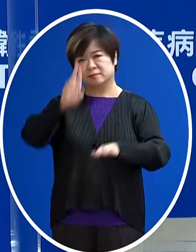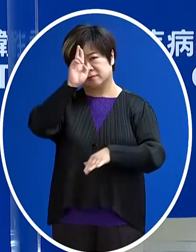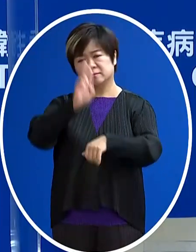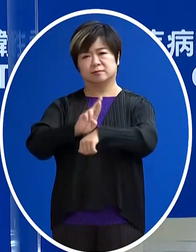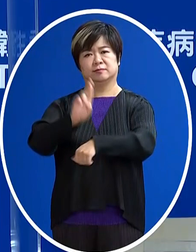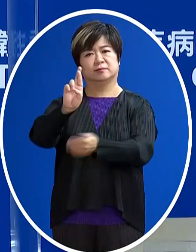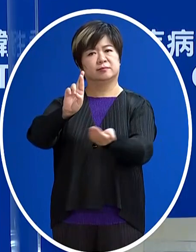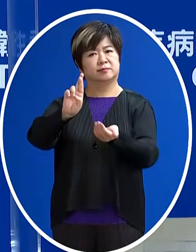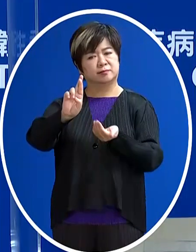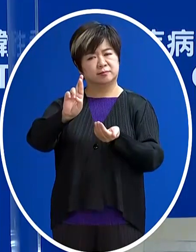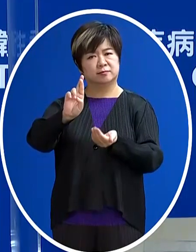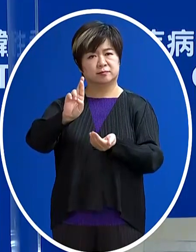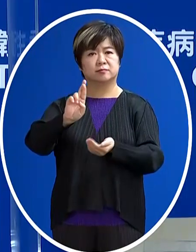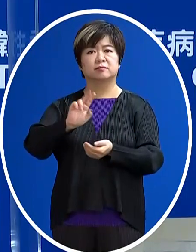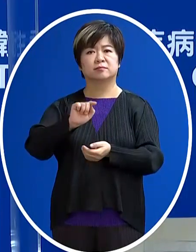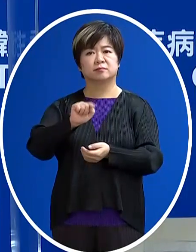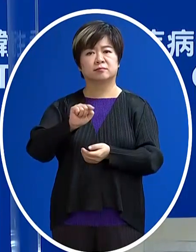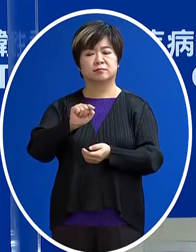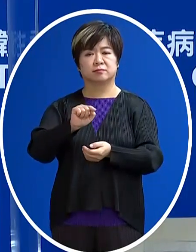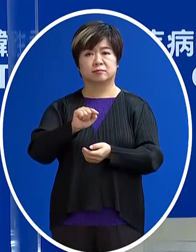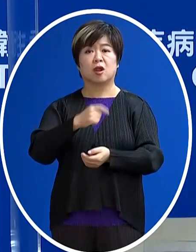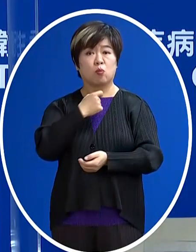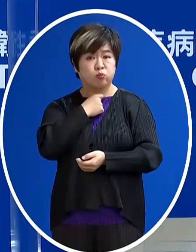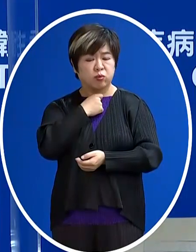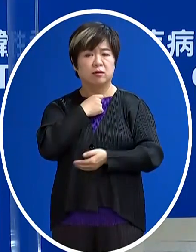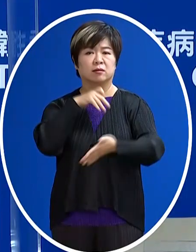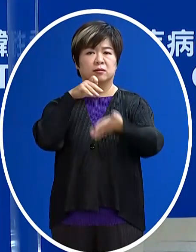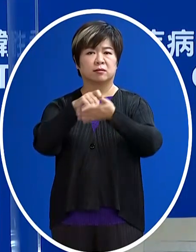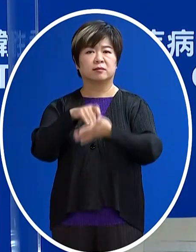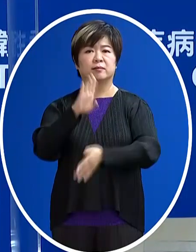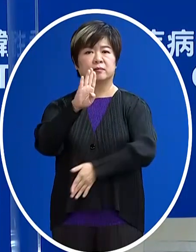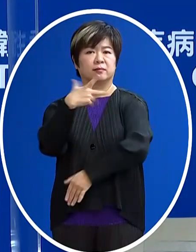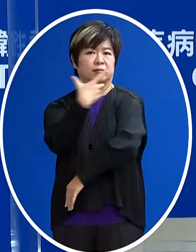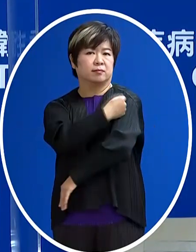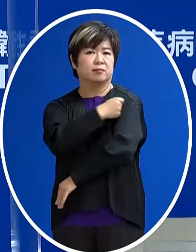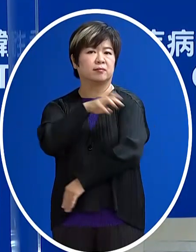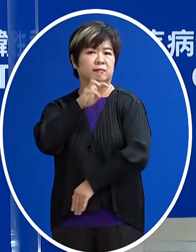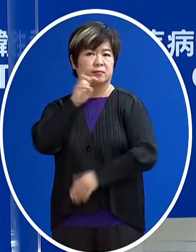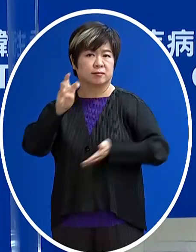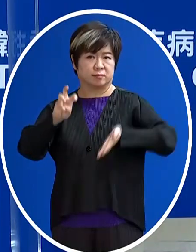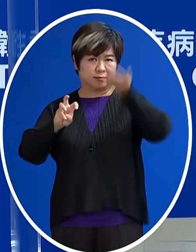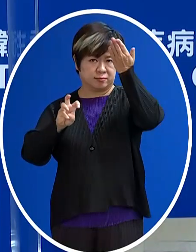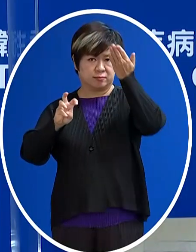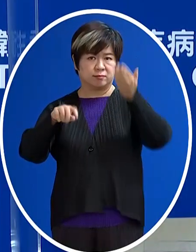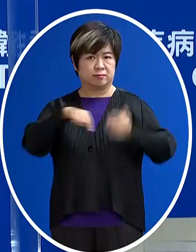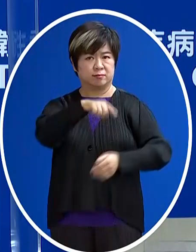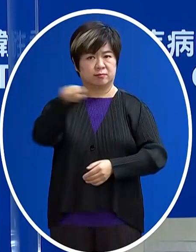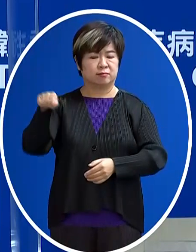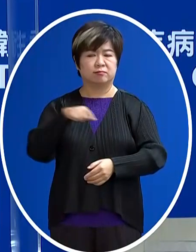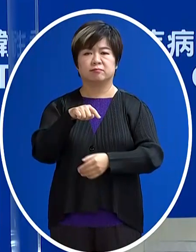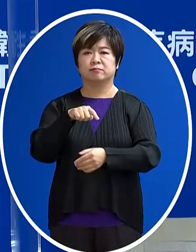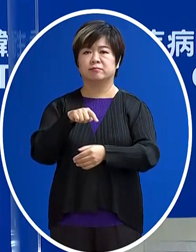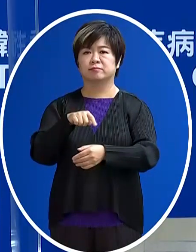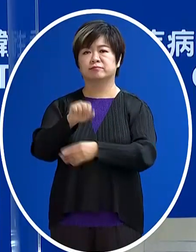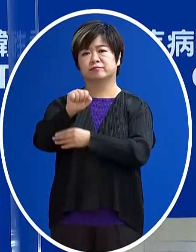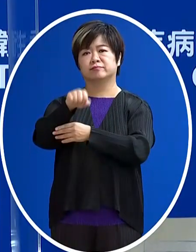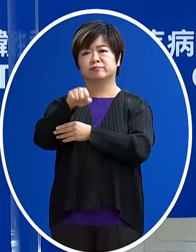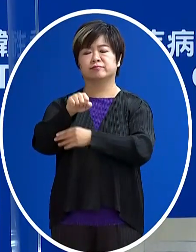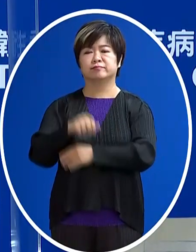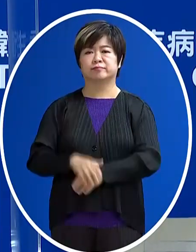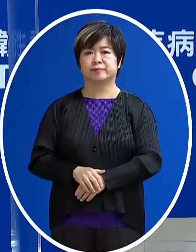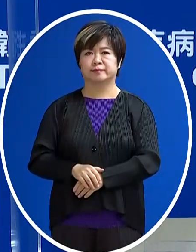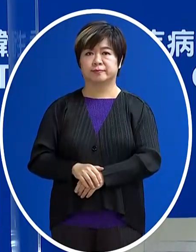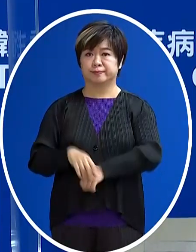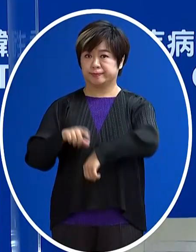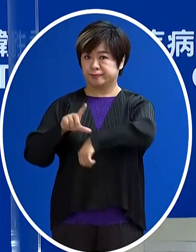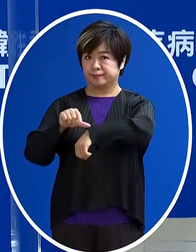12点以前已经预约登记这个 BNT 的30岁以上的民众，那所以预